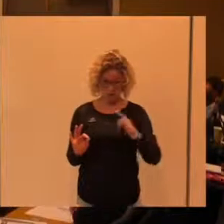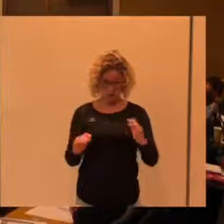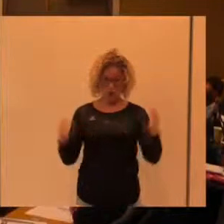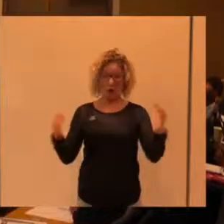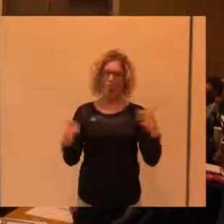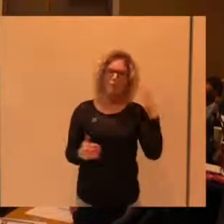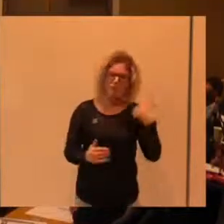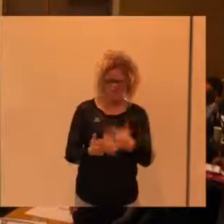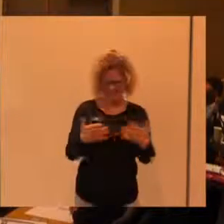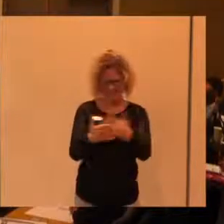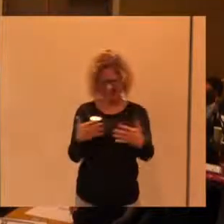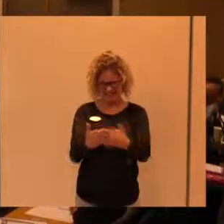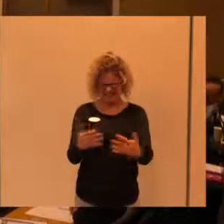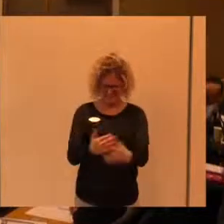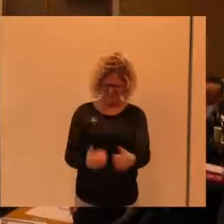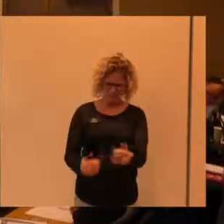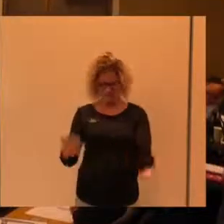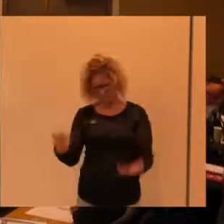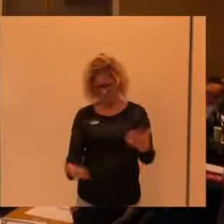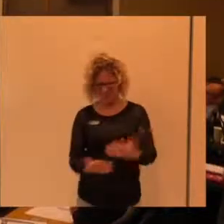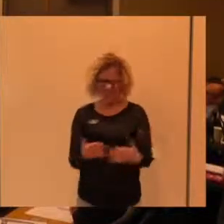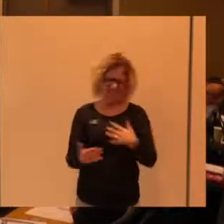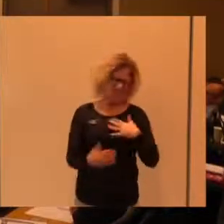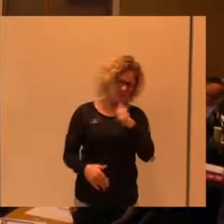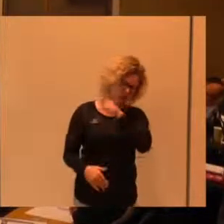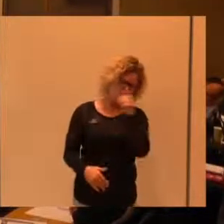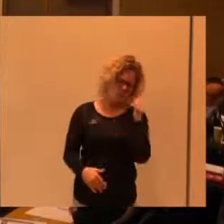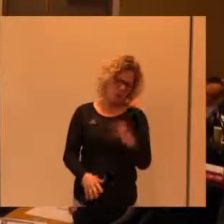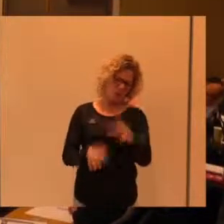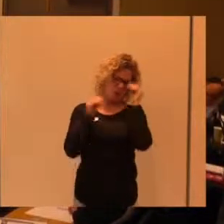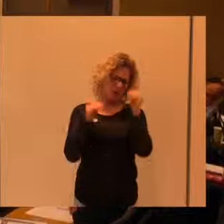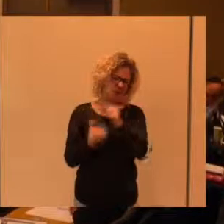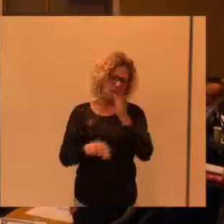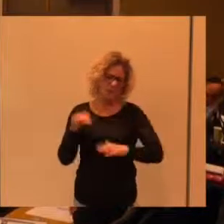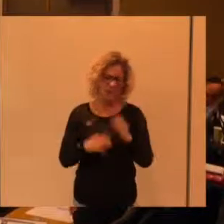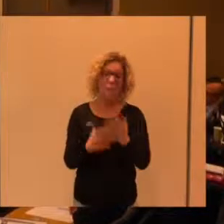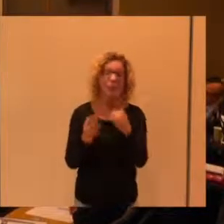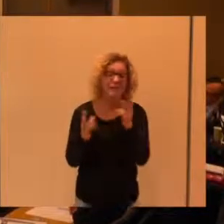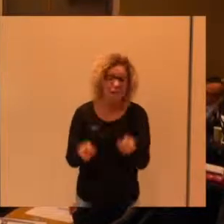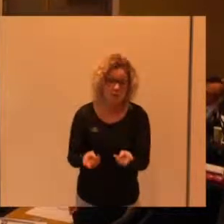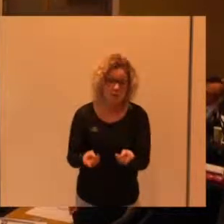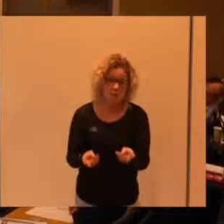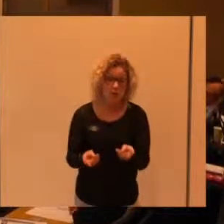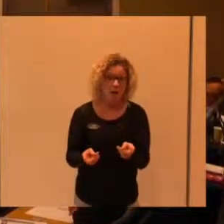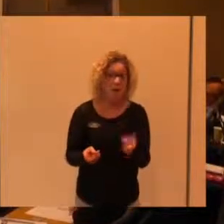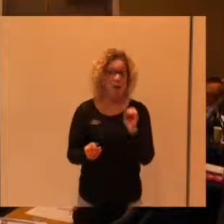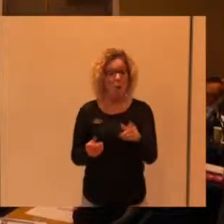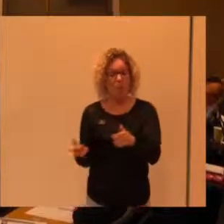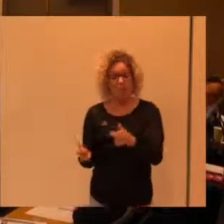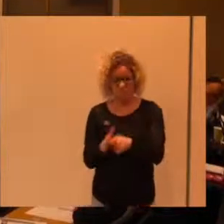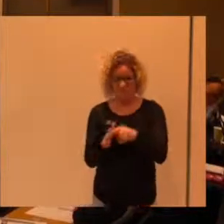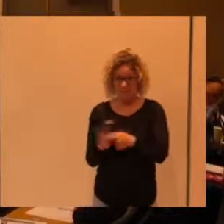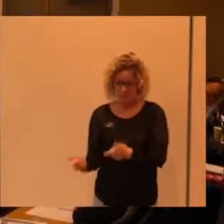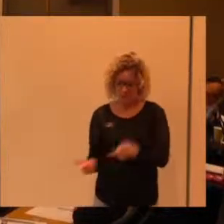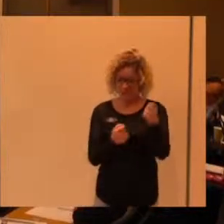För först fanns det bara text. Och text har jag svårt att hantera, säger många. Så bara det faktum att någon lägger upp en film